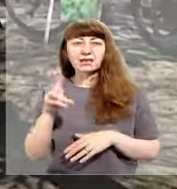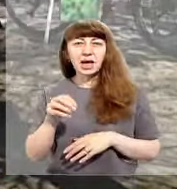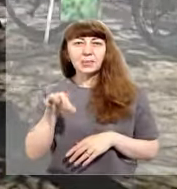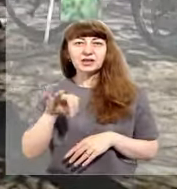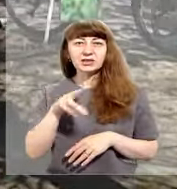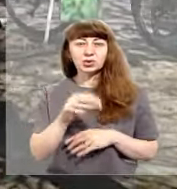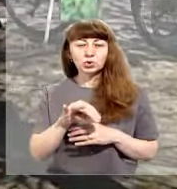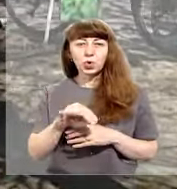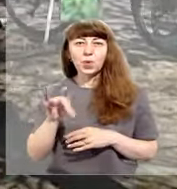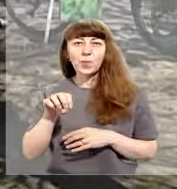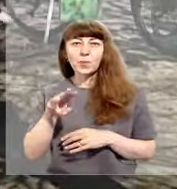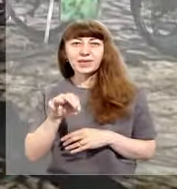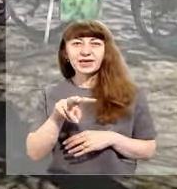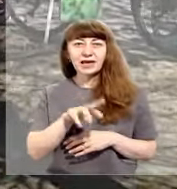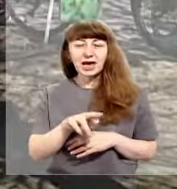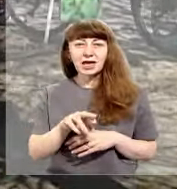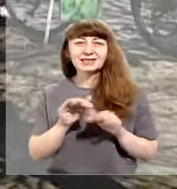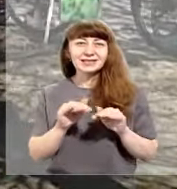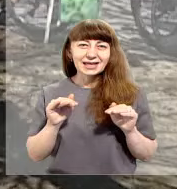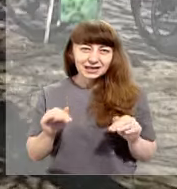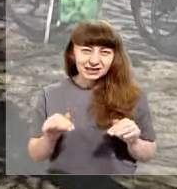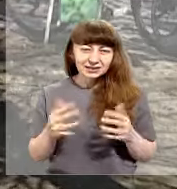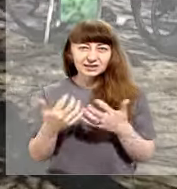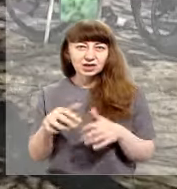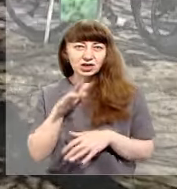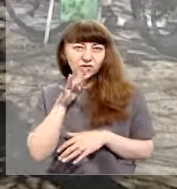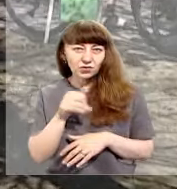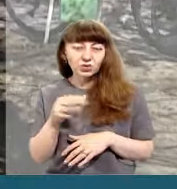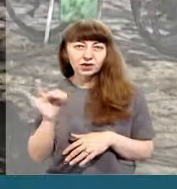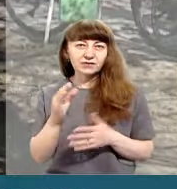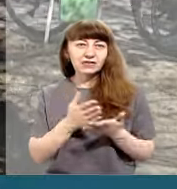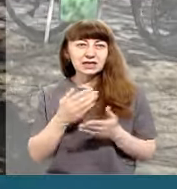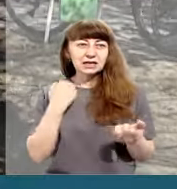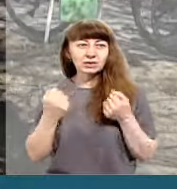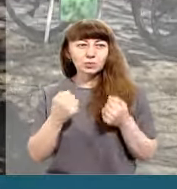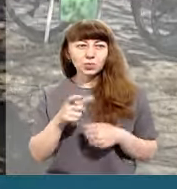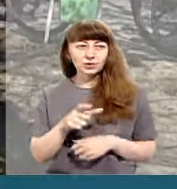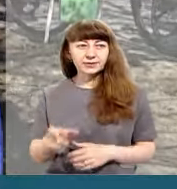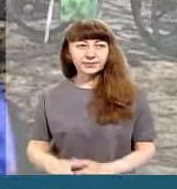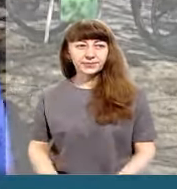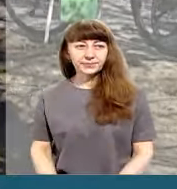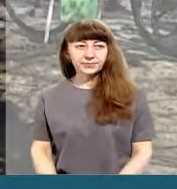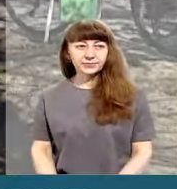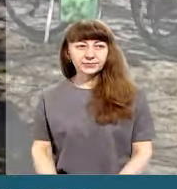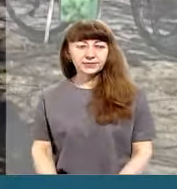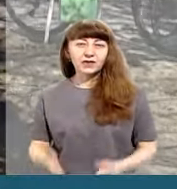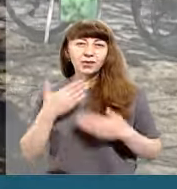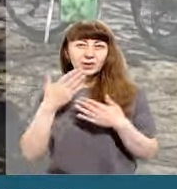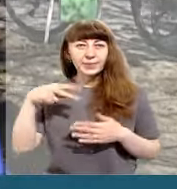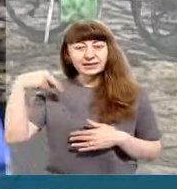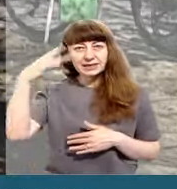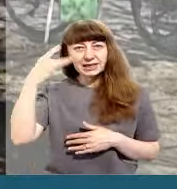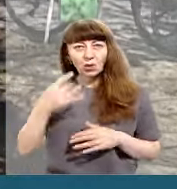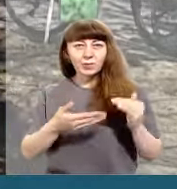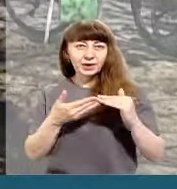будет состоять из трех этапов. Бегут маленькие дети, средний возраст и ветераны спорта. Ну, в послании президента сказано